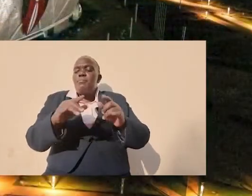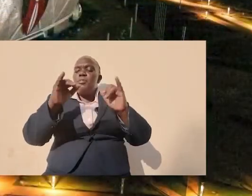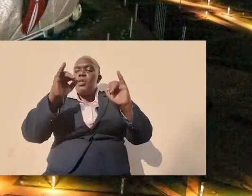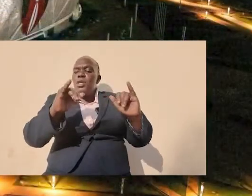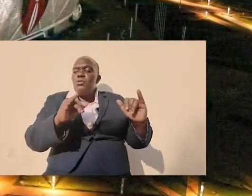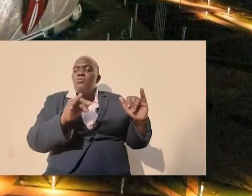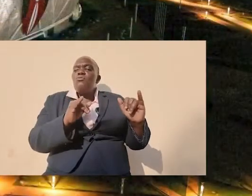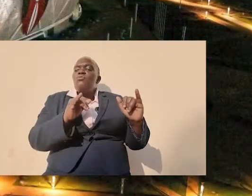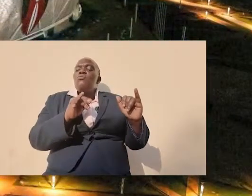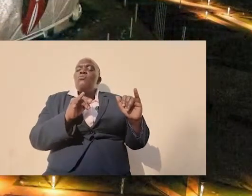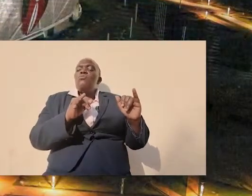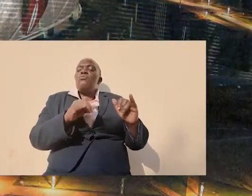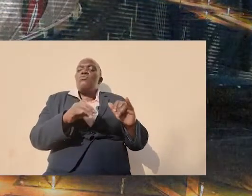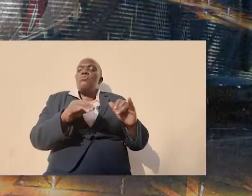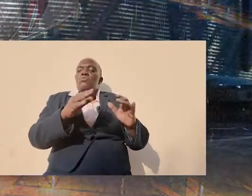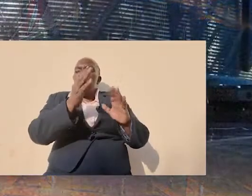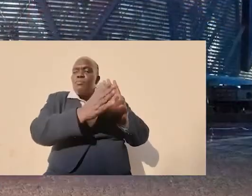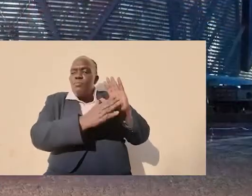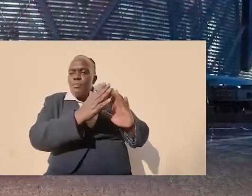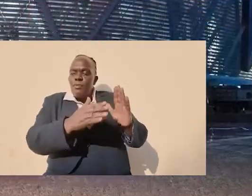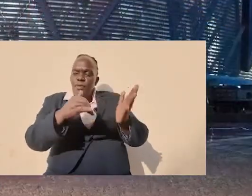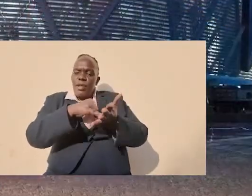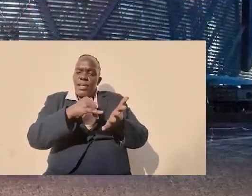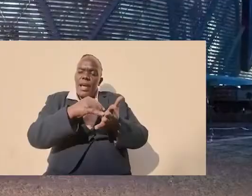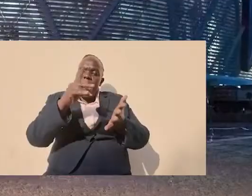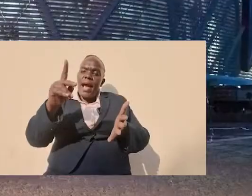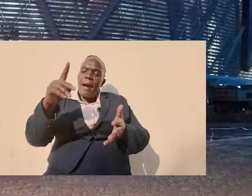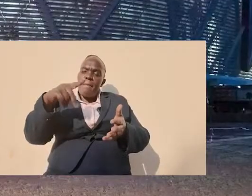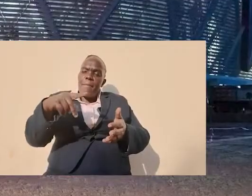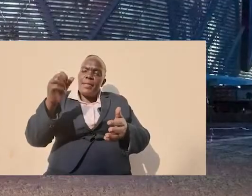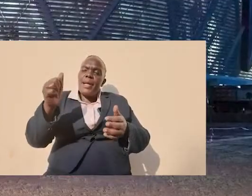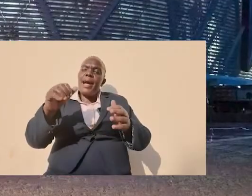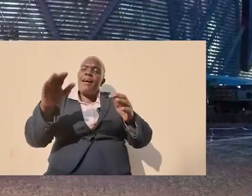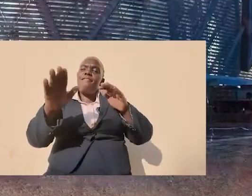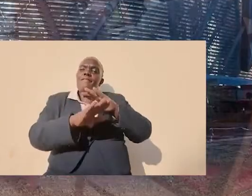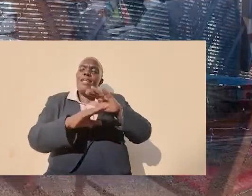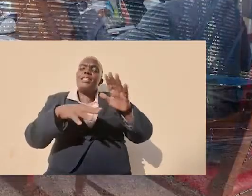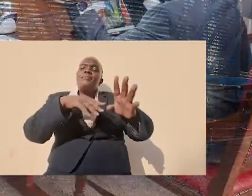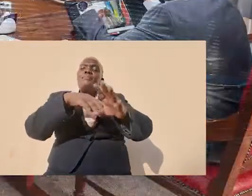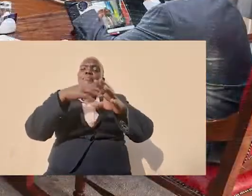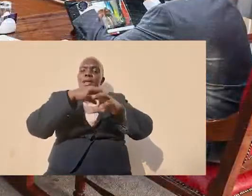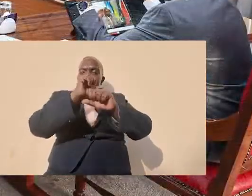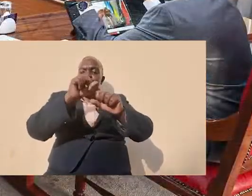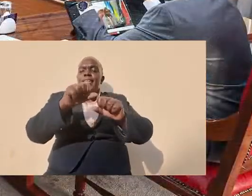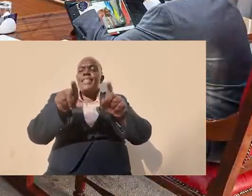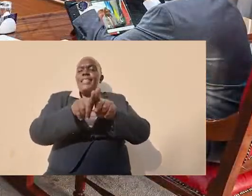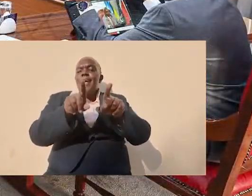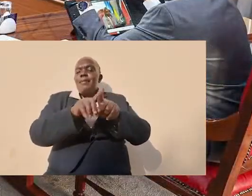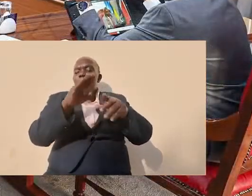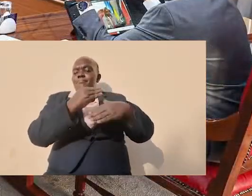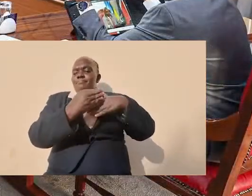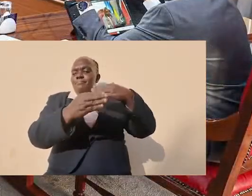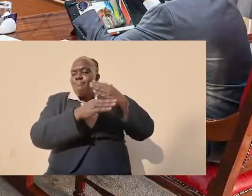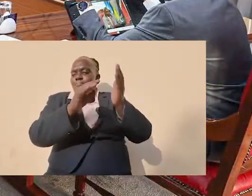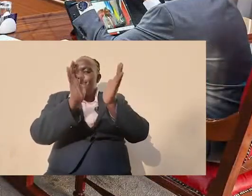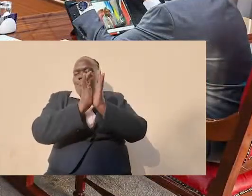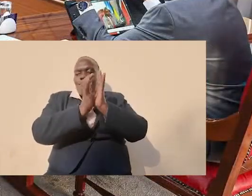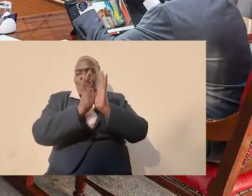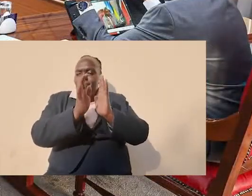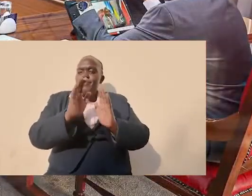kukamilika, huku serikali ikiendelea kupanua miundombinu ya michezo nchini. Kamati ya pamoja ya baraza la